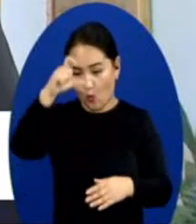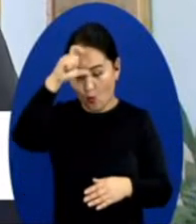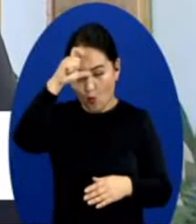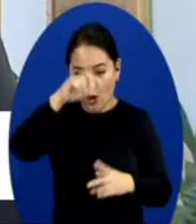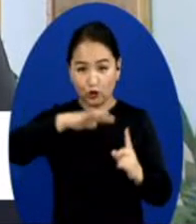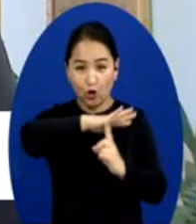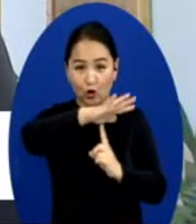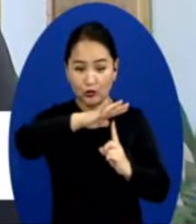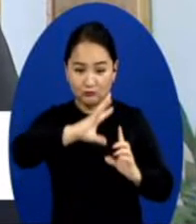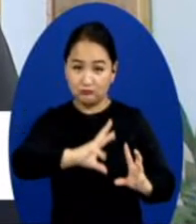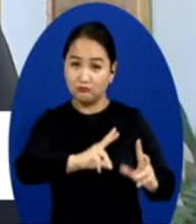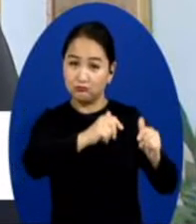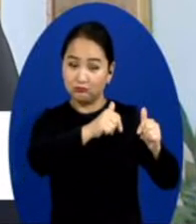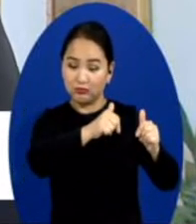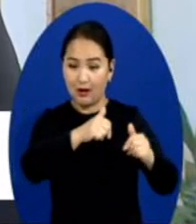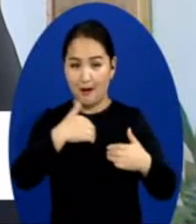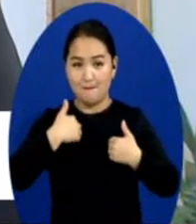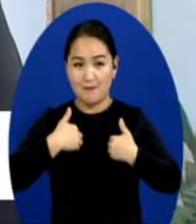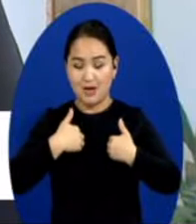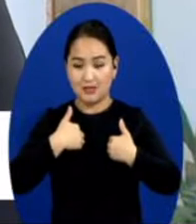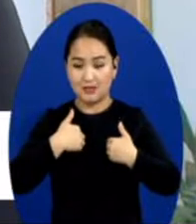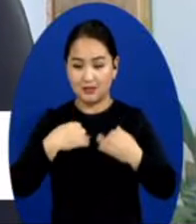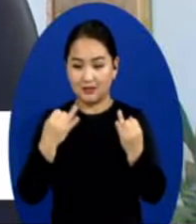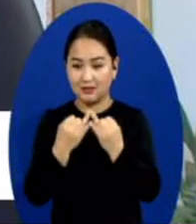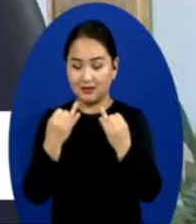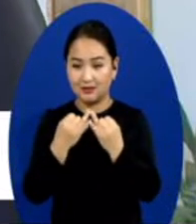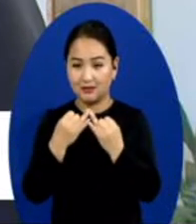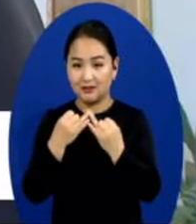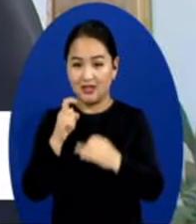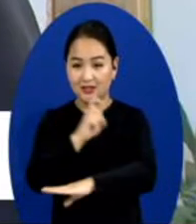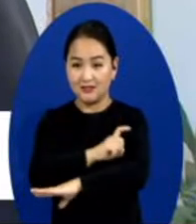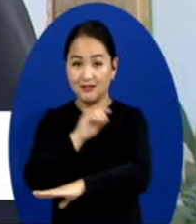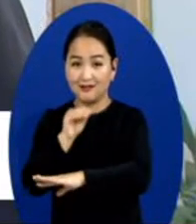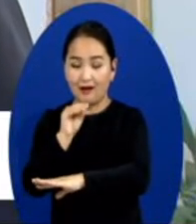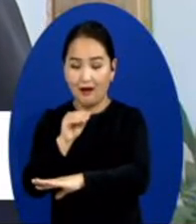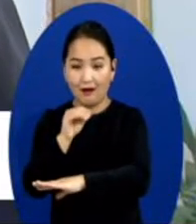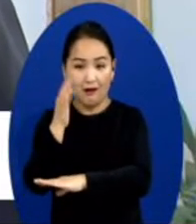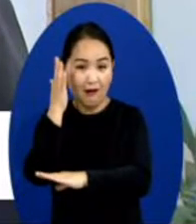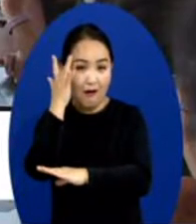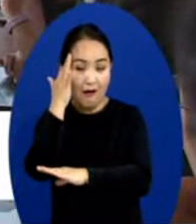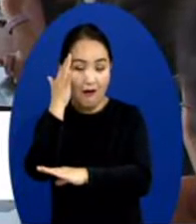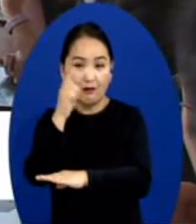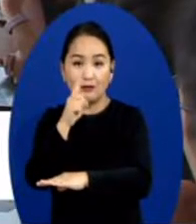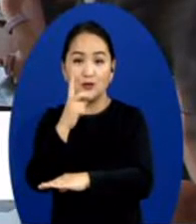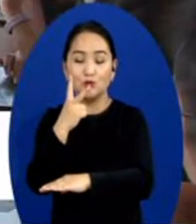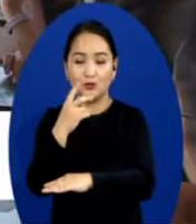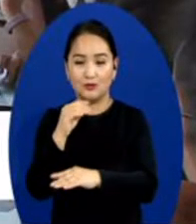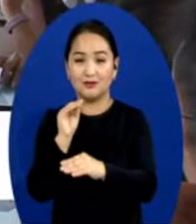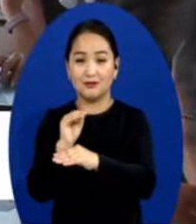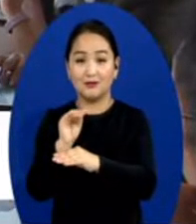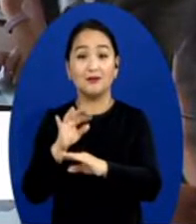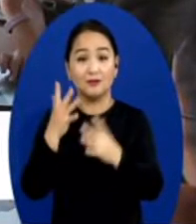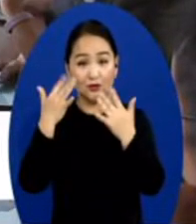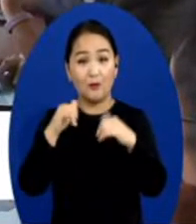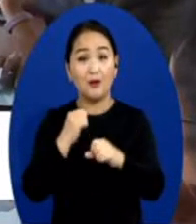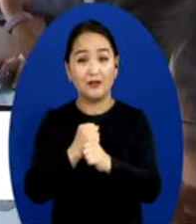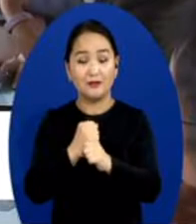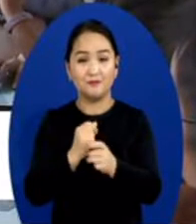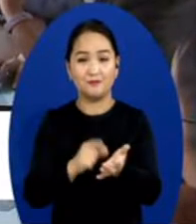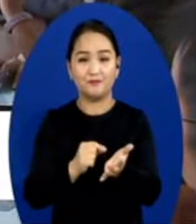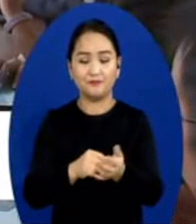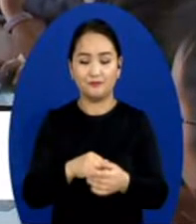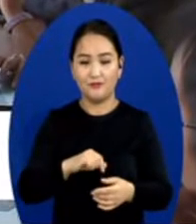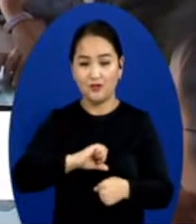болгоод багш нартаа цахим сургалтыг явуулах арга зүйн чиглэлийн одоо сургалтуудыг зохион байгуулах хэрэгтэй байна. Сардахлын